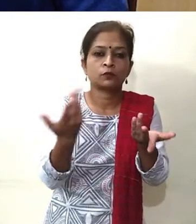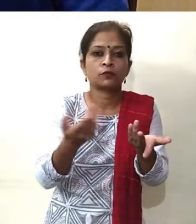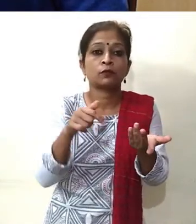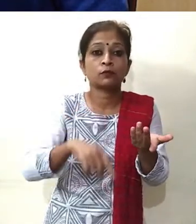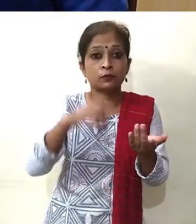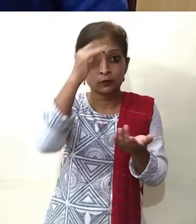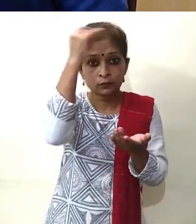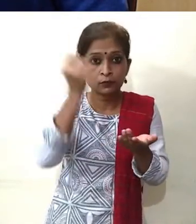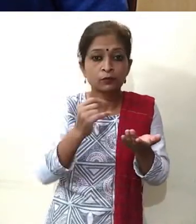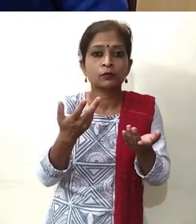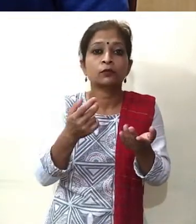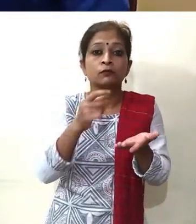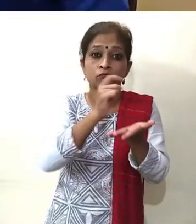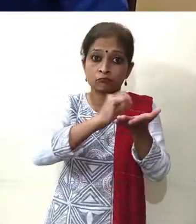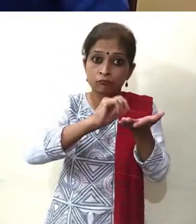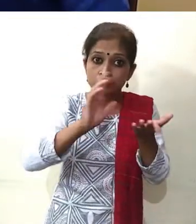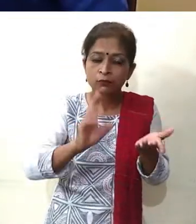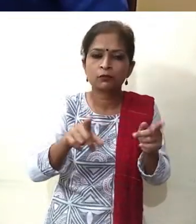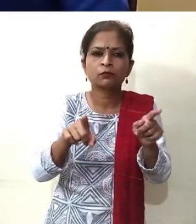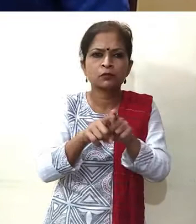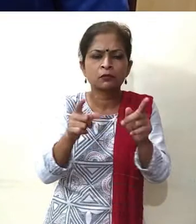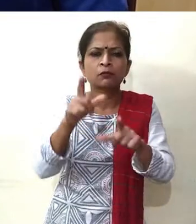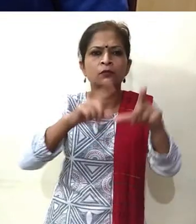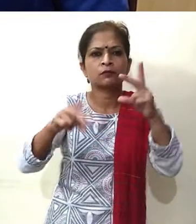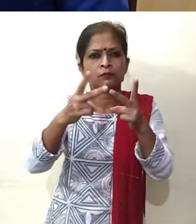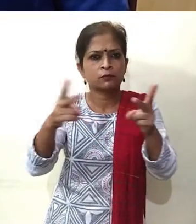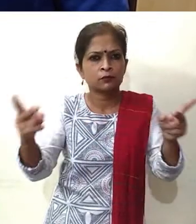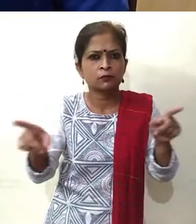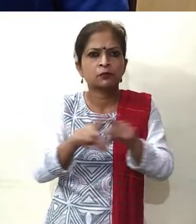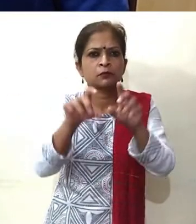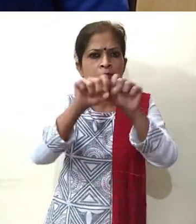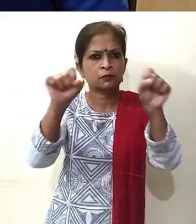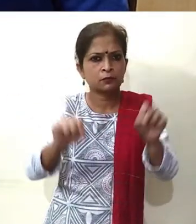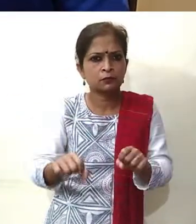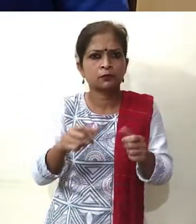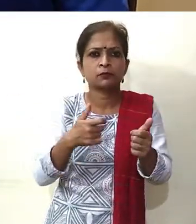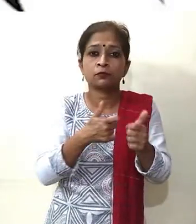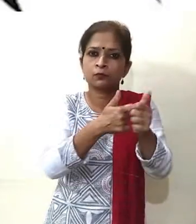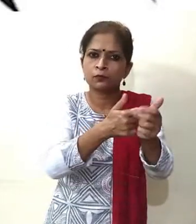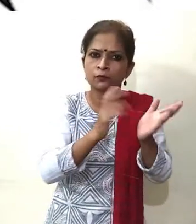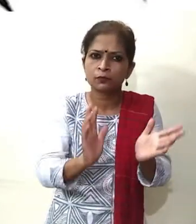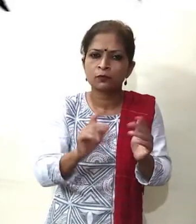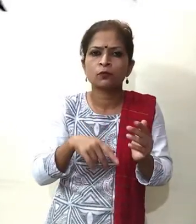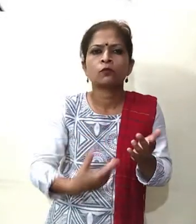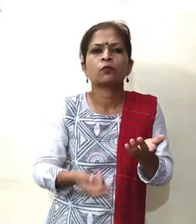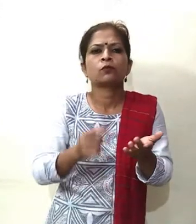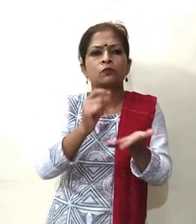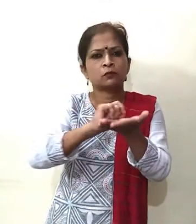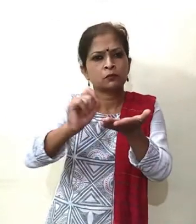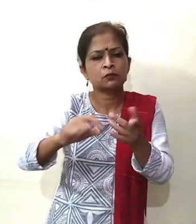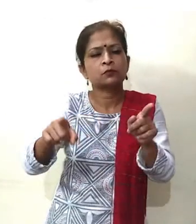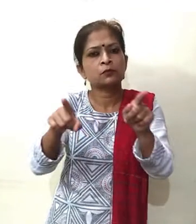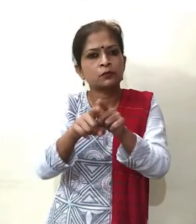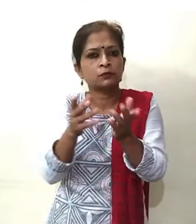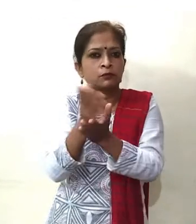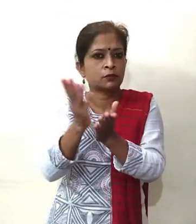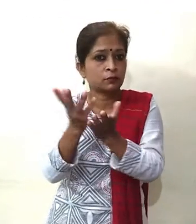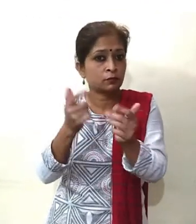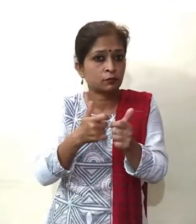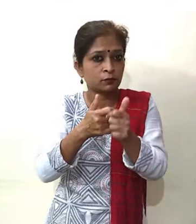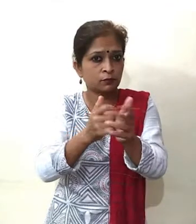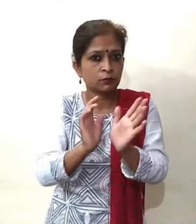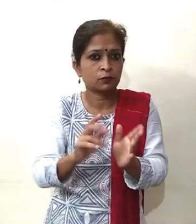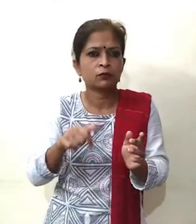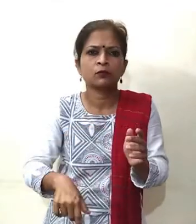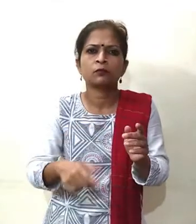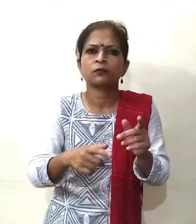सभी भाषाएं उसी ढांचे में आती हैं और उसी सजावट के साथ लिखी गई हैं और लिखी जाती हैं। सर,